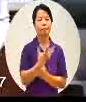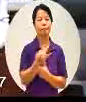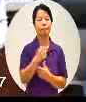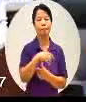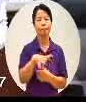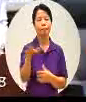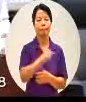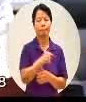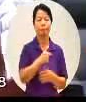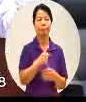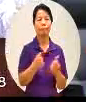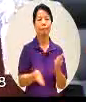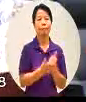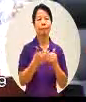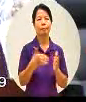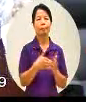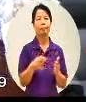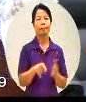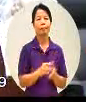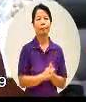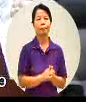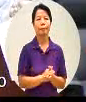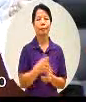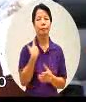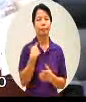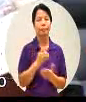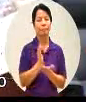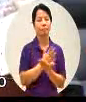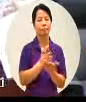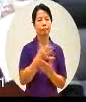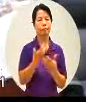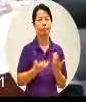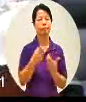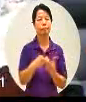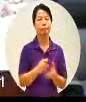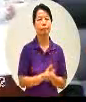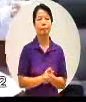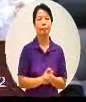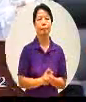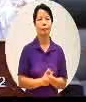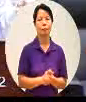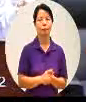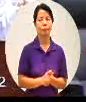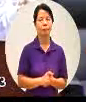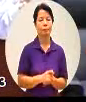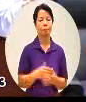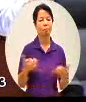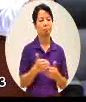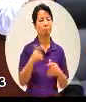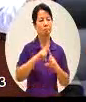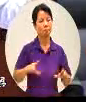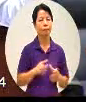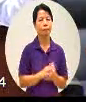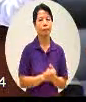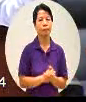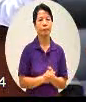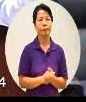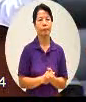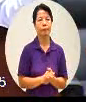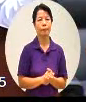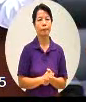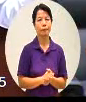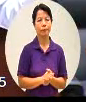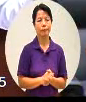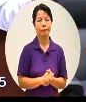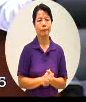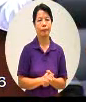来。这种评分的那个吼，都有很大的问题哎，都有很大的问题哈、